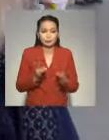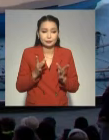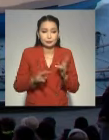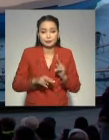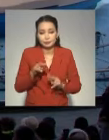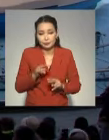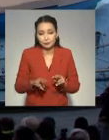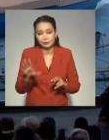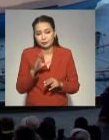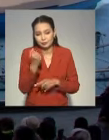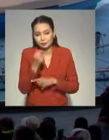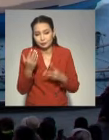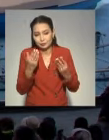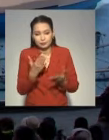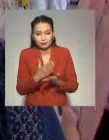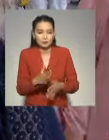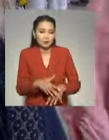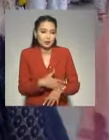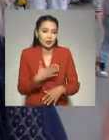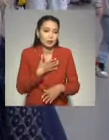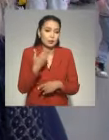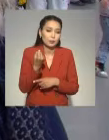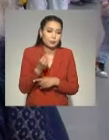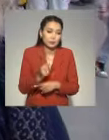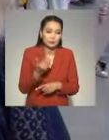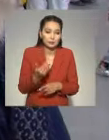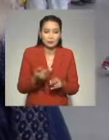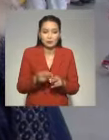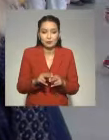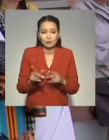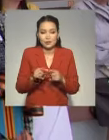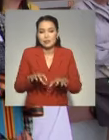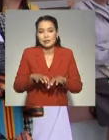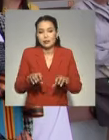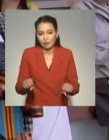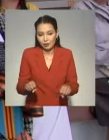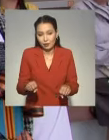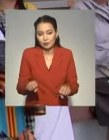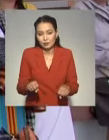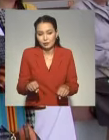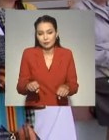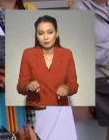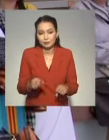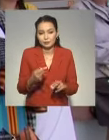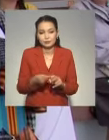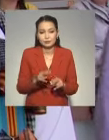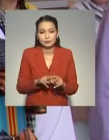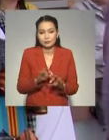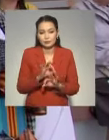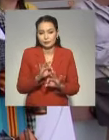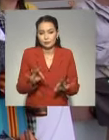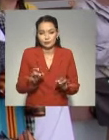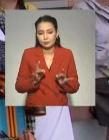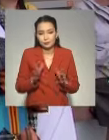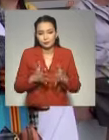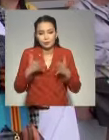чудесный день, когда наступила наша долгожданная победа над немецко-фашистскими захватчиками. Это для нас очень такой